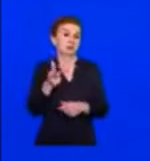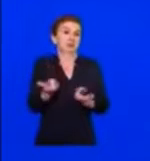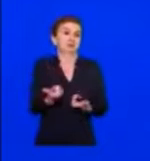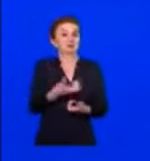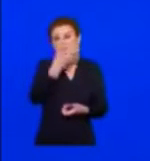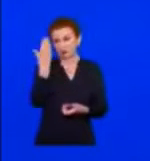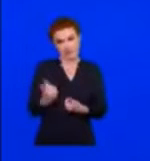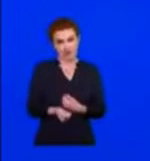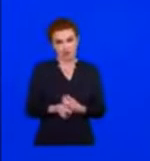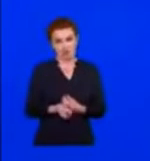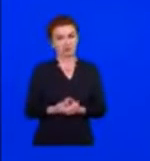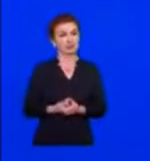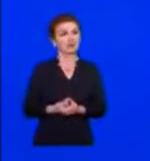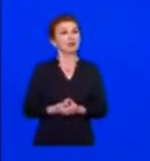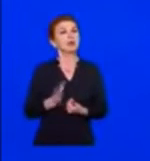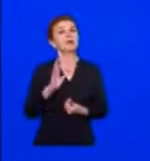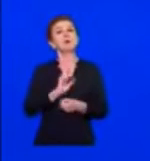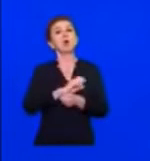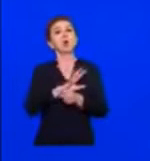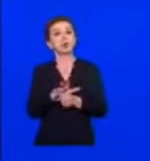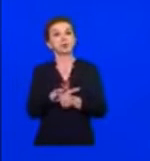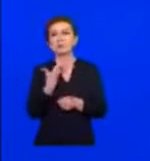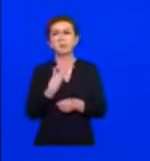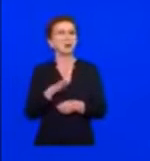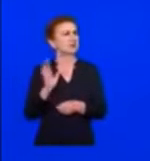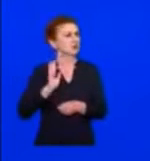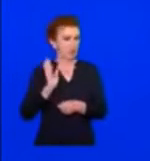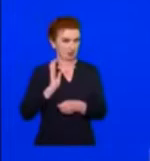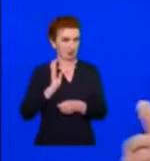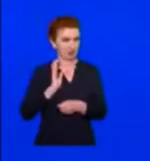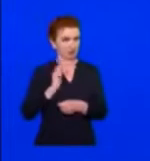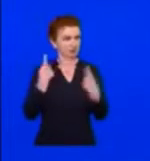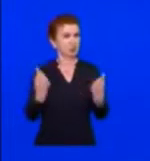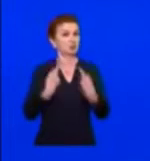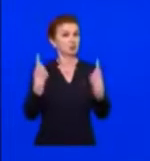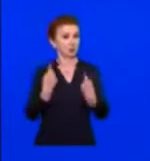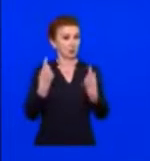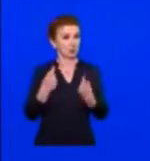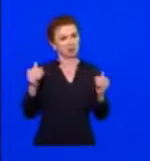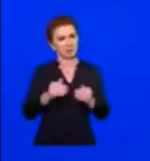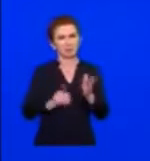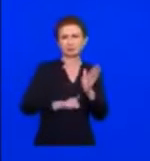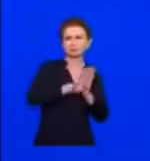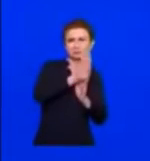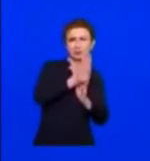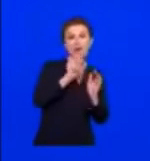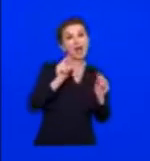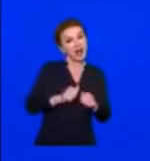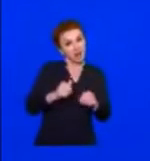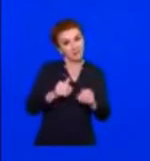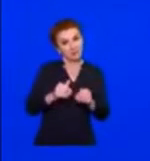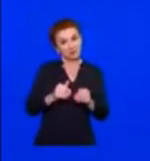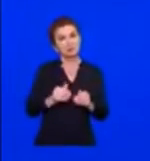jest niestety bardzo niebezpiecznym zjawiskiem i może fluktuować, może przyspieszać, ale może też być